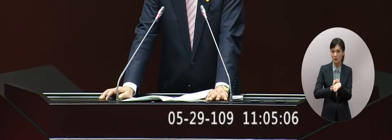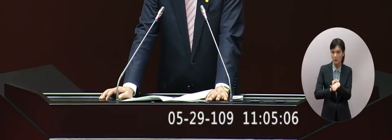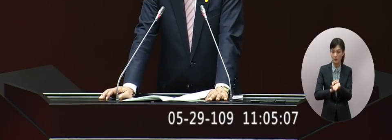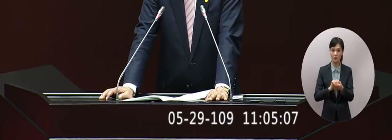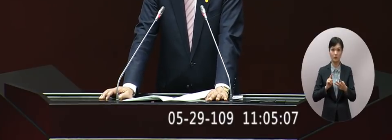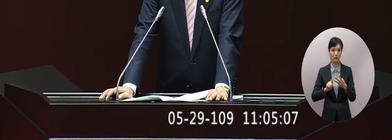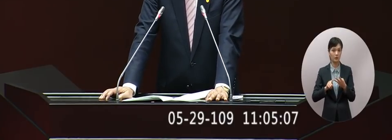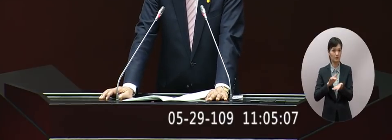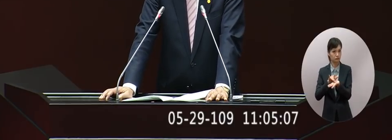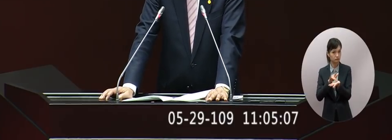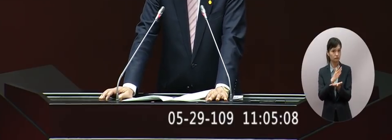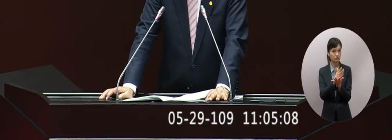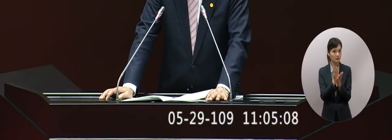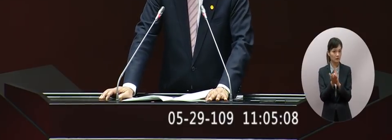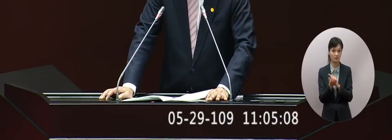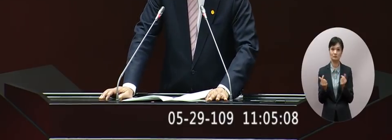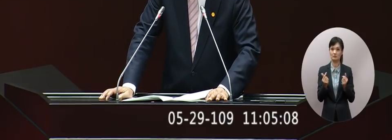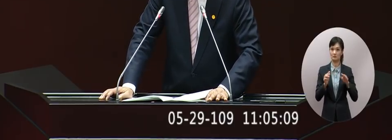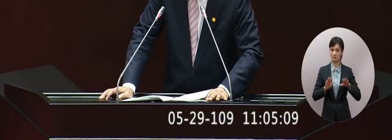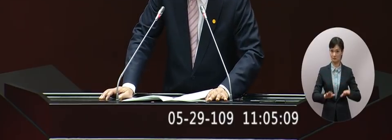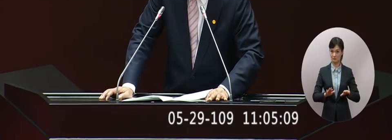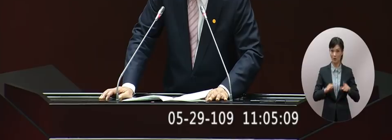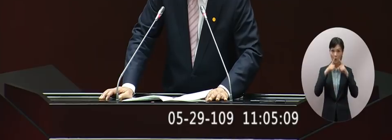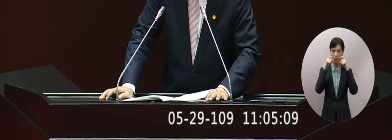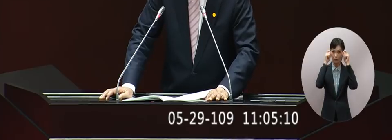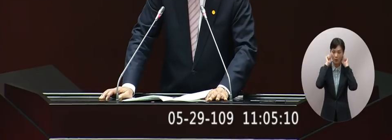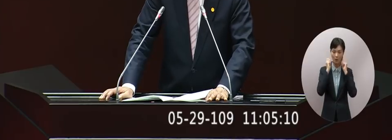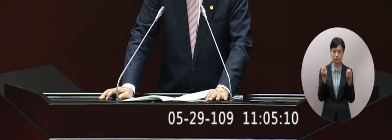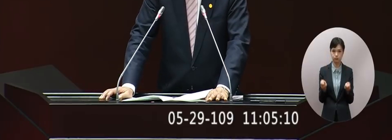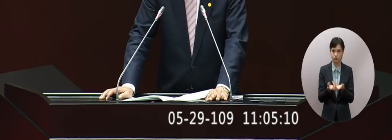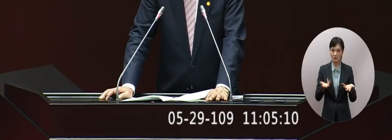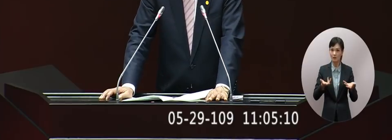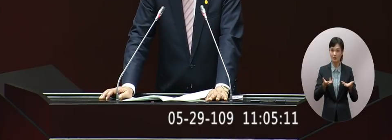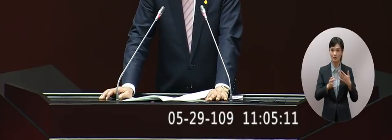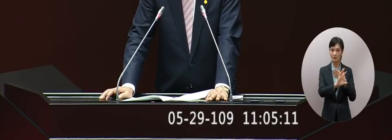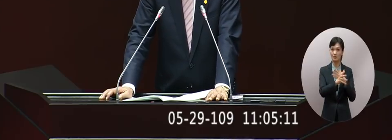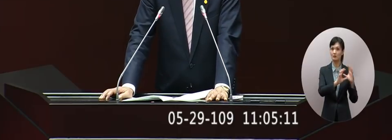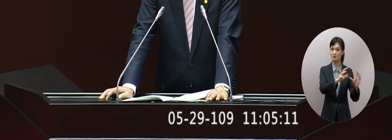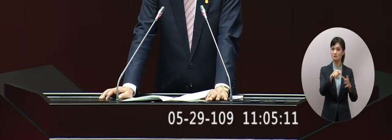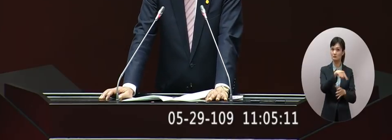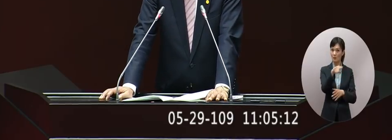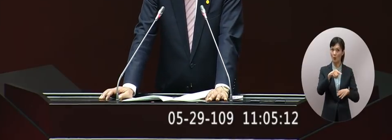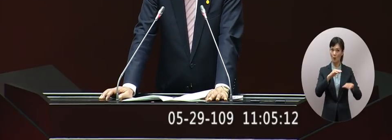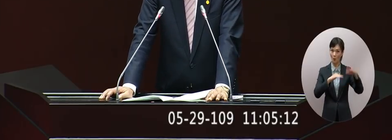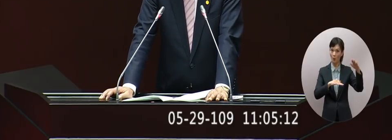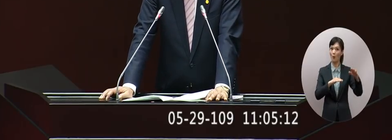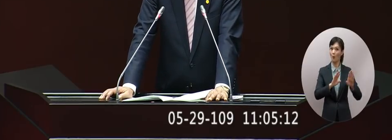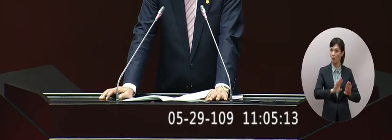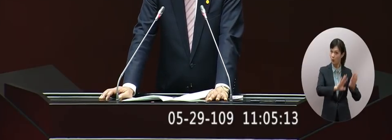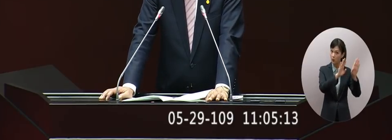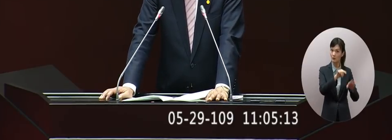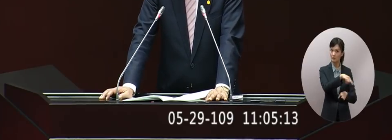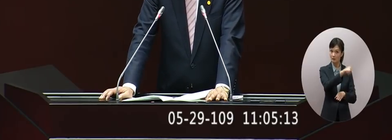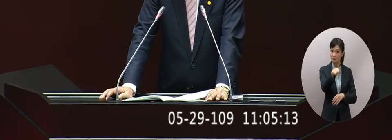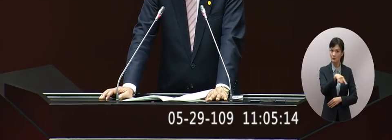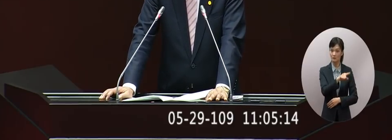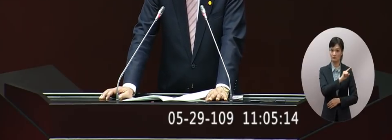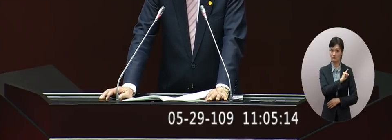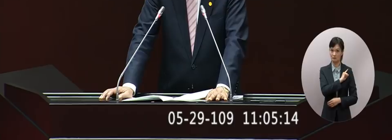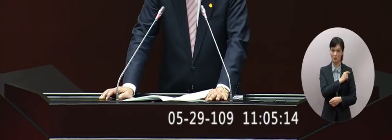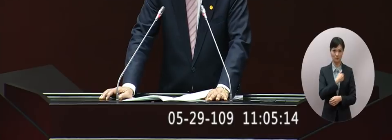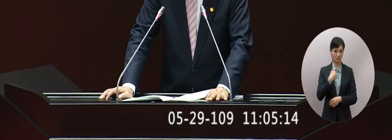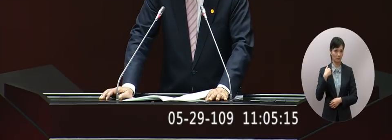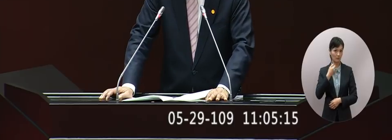一次口罩发生问题的时候，世界有很多先进的国家自己有能